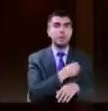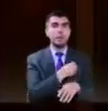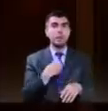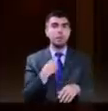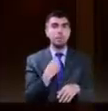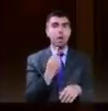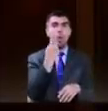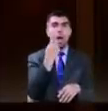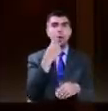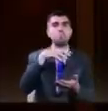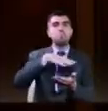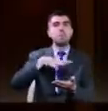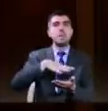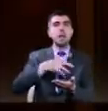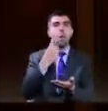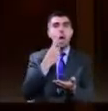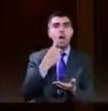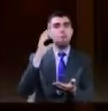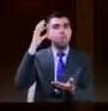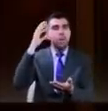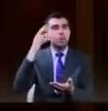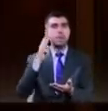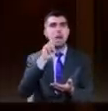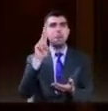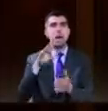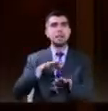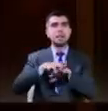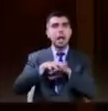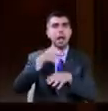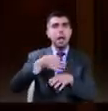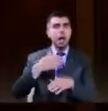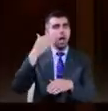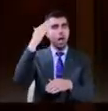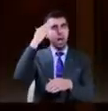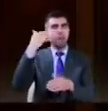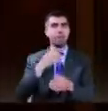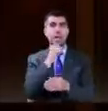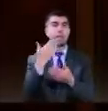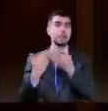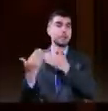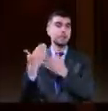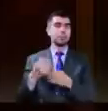مدينة ومدينتين في المغرب، برشيد والرباط والسلا، وظهر لي هذا الشيء اللي كان.